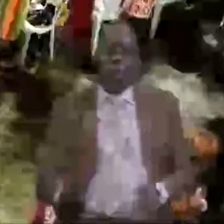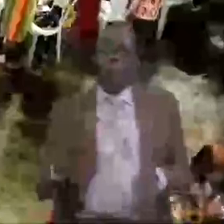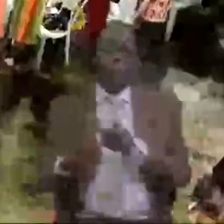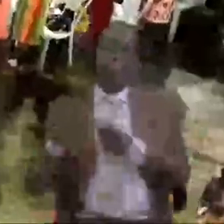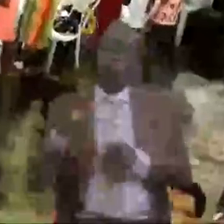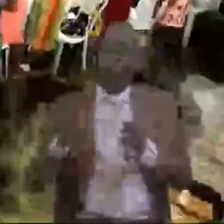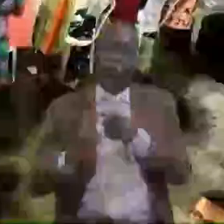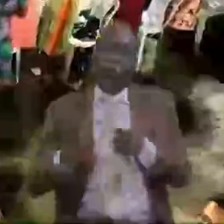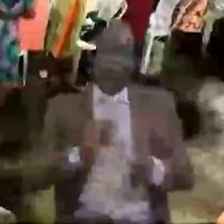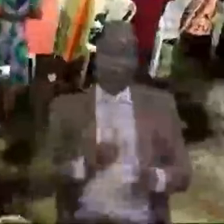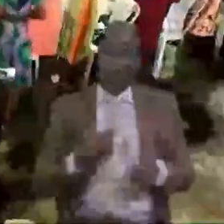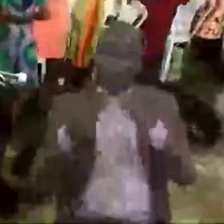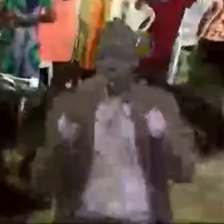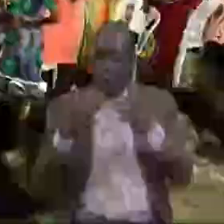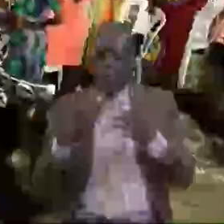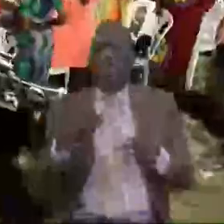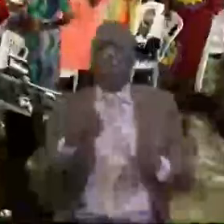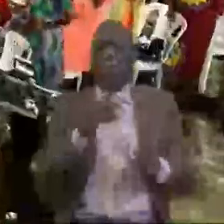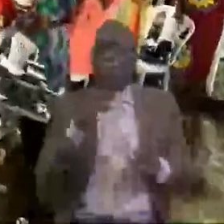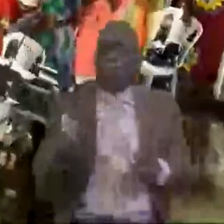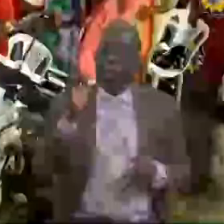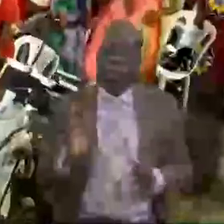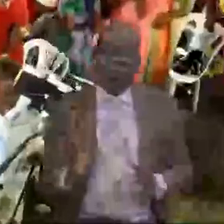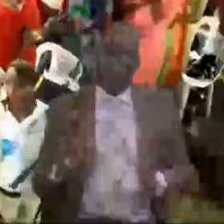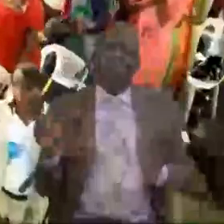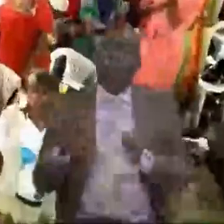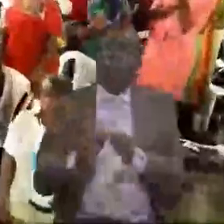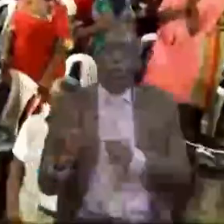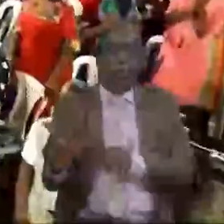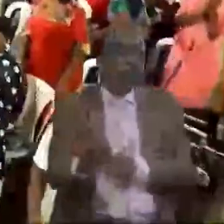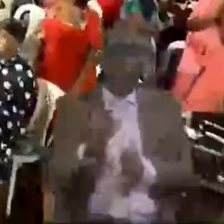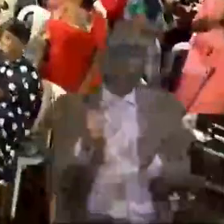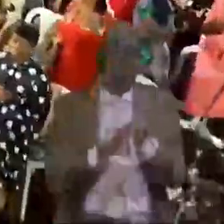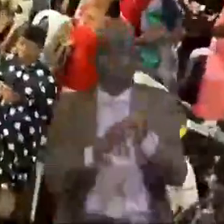Merci, pasteur. Tout le monde, gloire à Dieu.